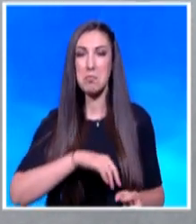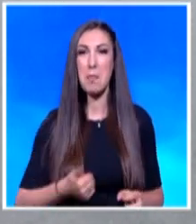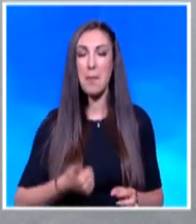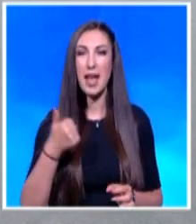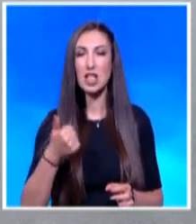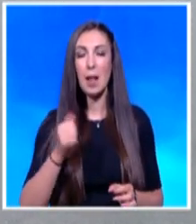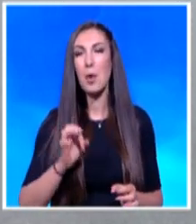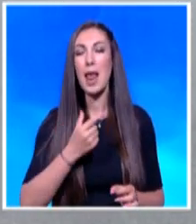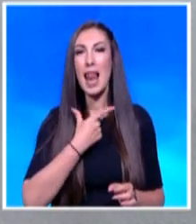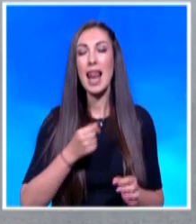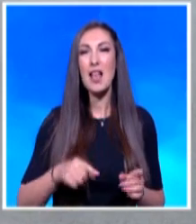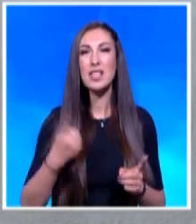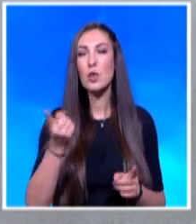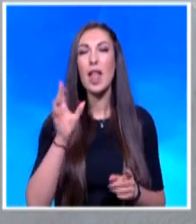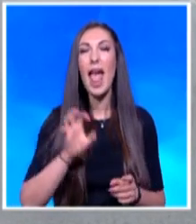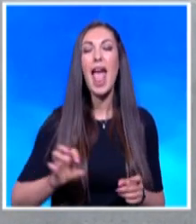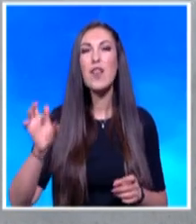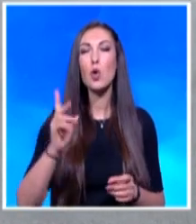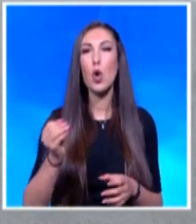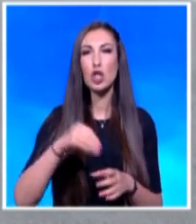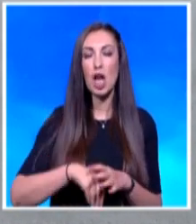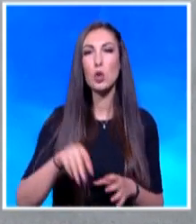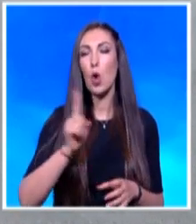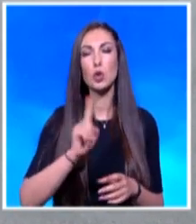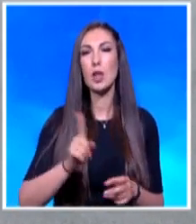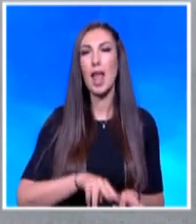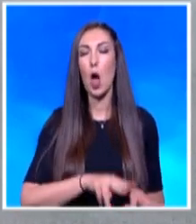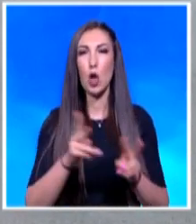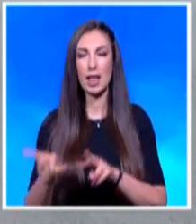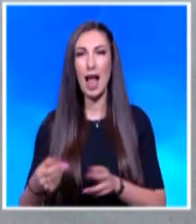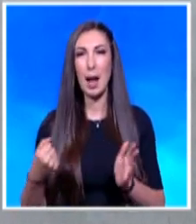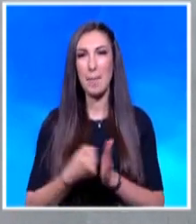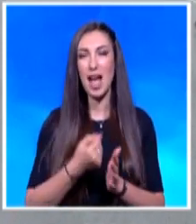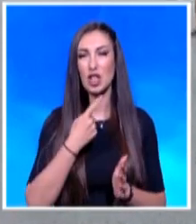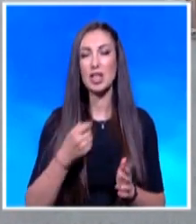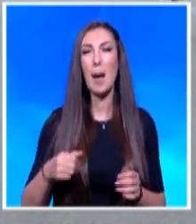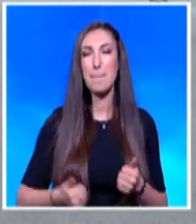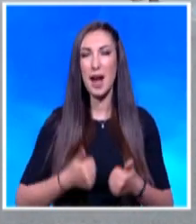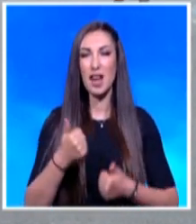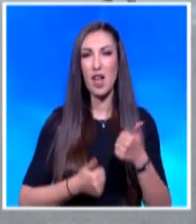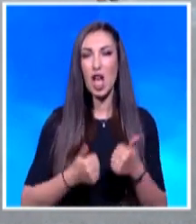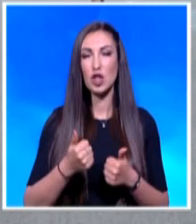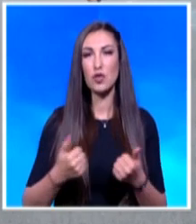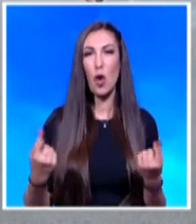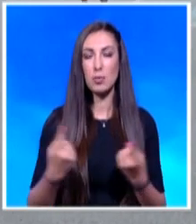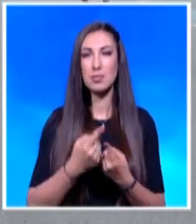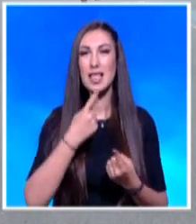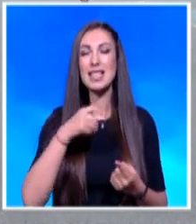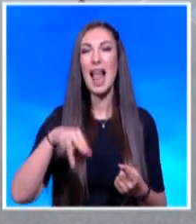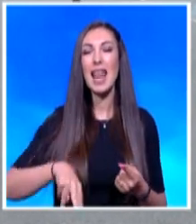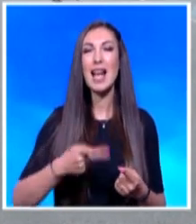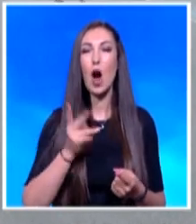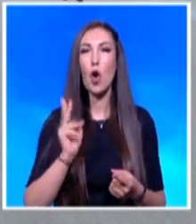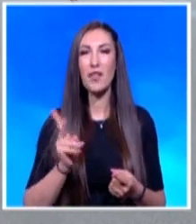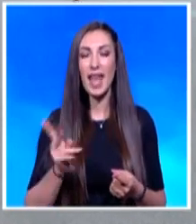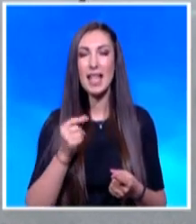другото, е единственият отбор от евроучастниците, който не отложи матча си от първенството между двубоите от Лигата на конференците